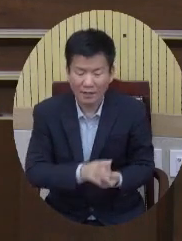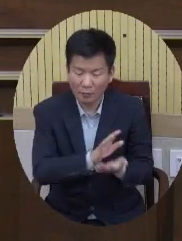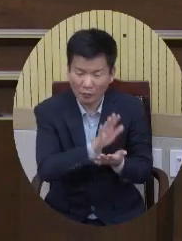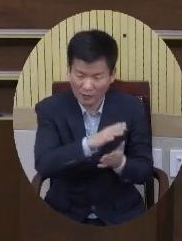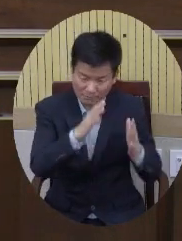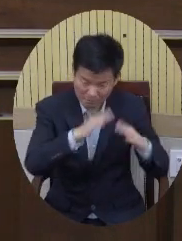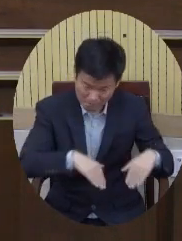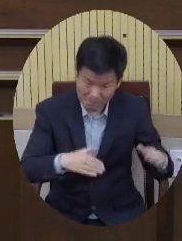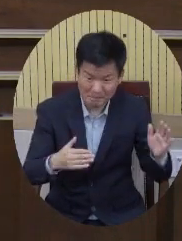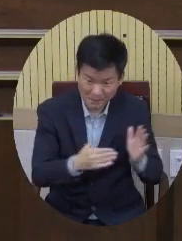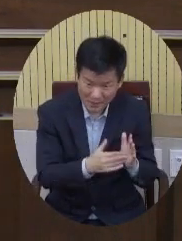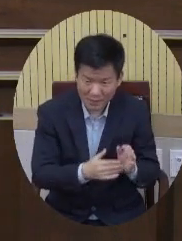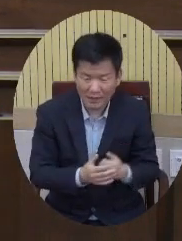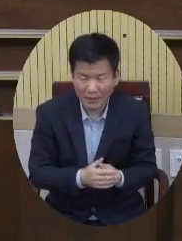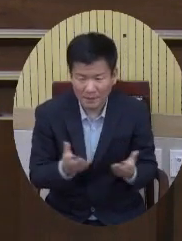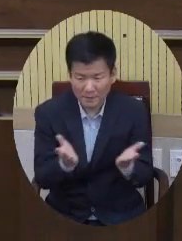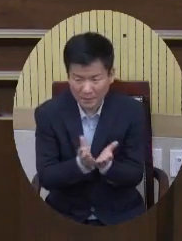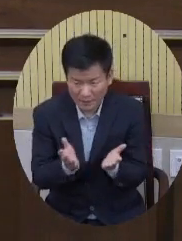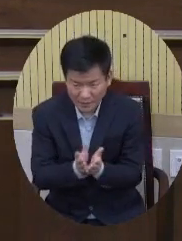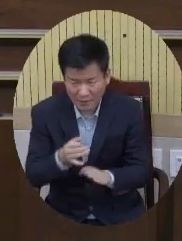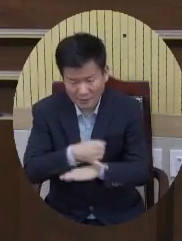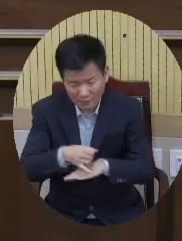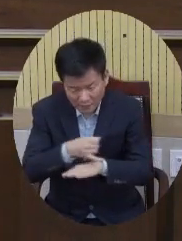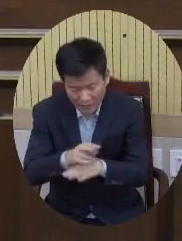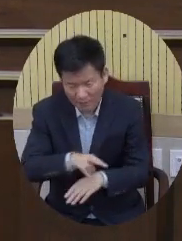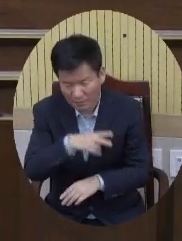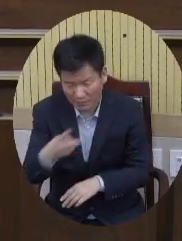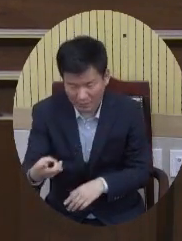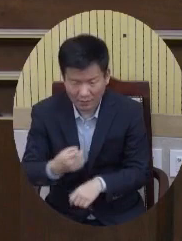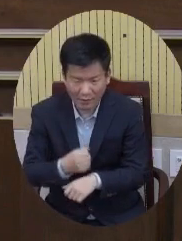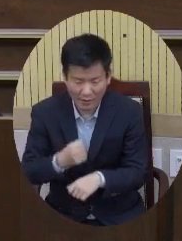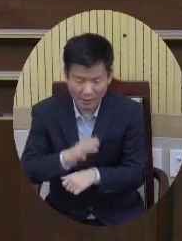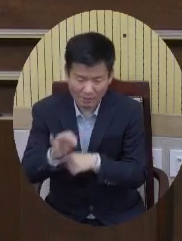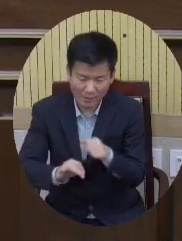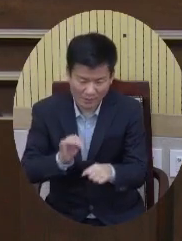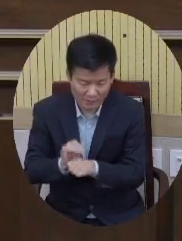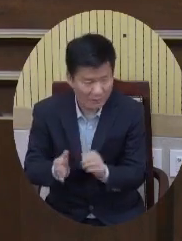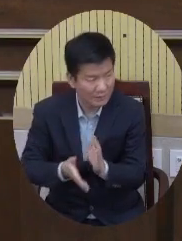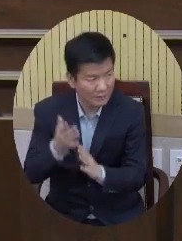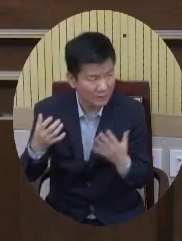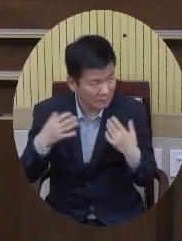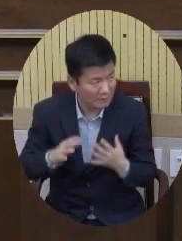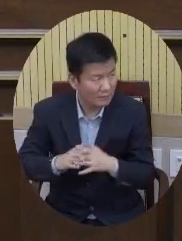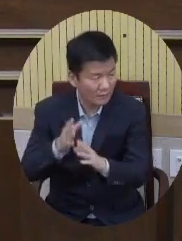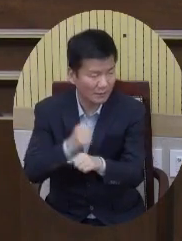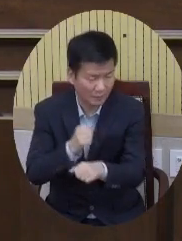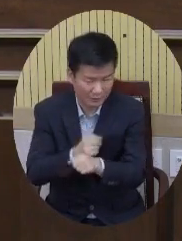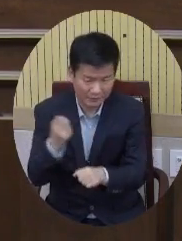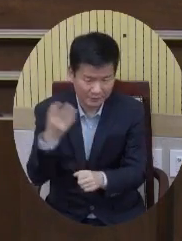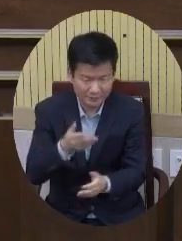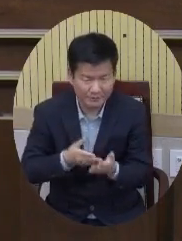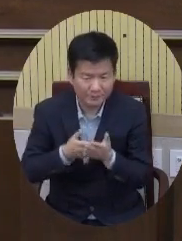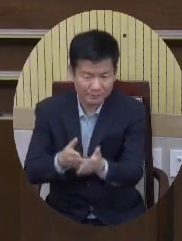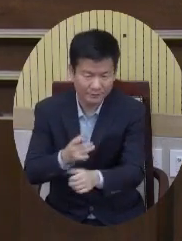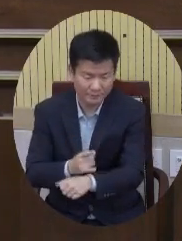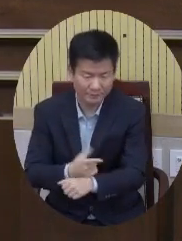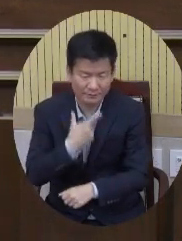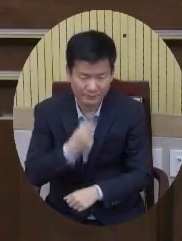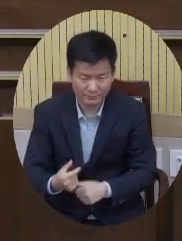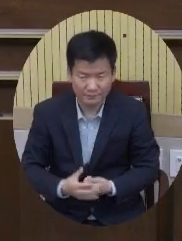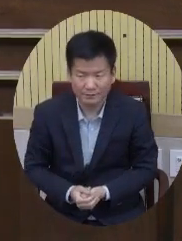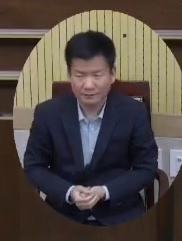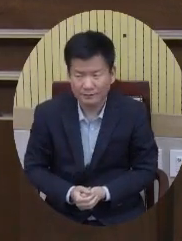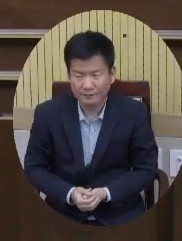본관동이 철거되었으니 그에 맞게 설계 변경을 통해 100년대계 시청사를 건립할 것을 강력히 요청하는